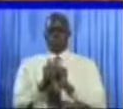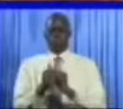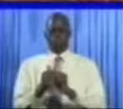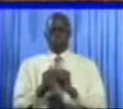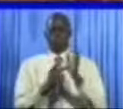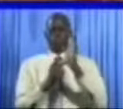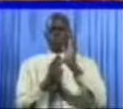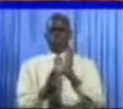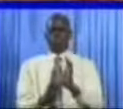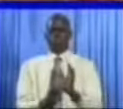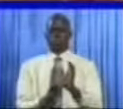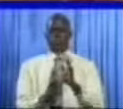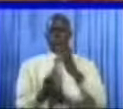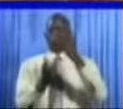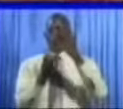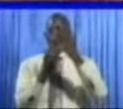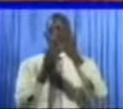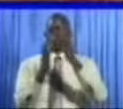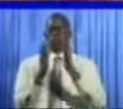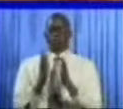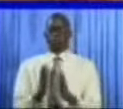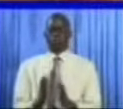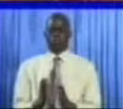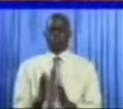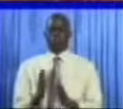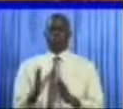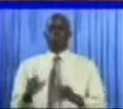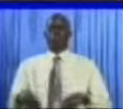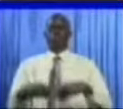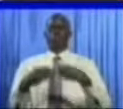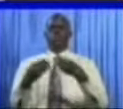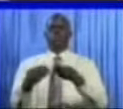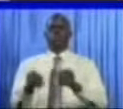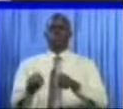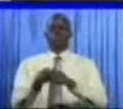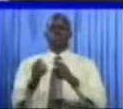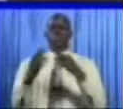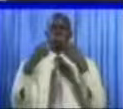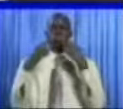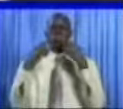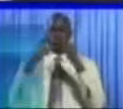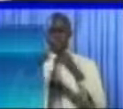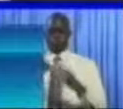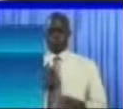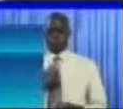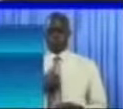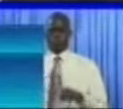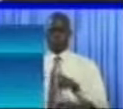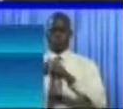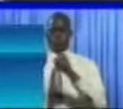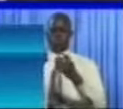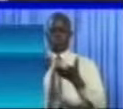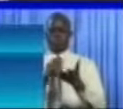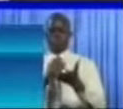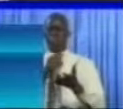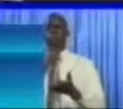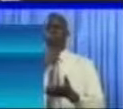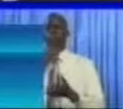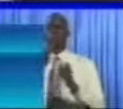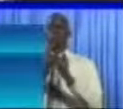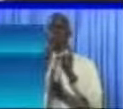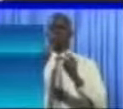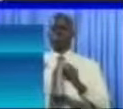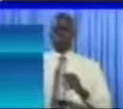posées aux techniciens et qui ont également donné des réponses. Nous avons également noté un grand retard